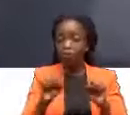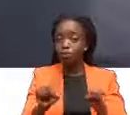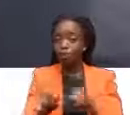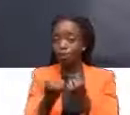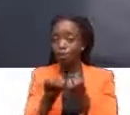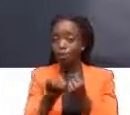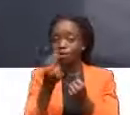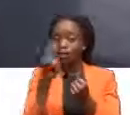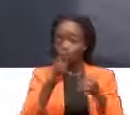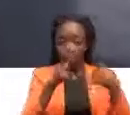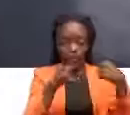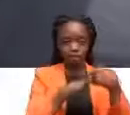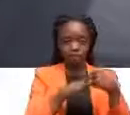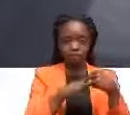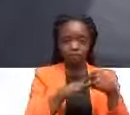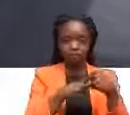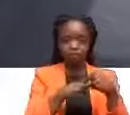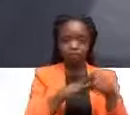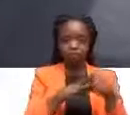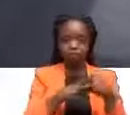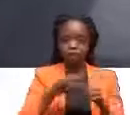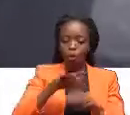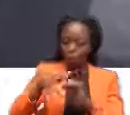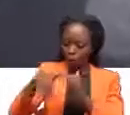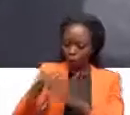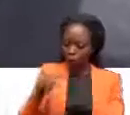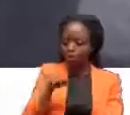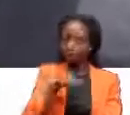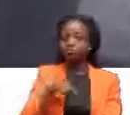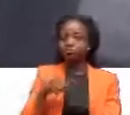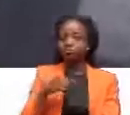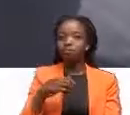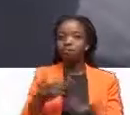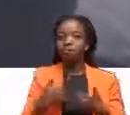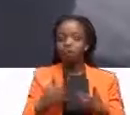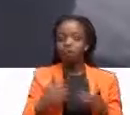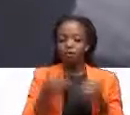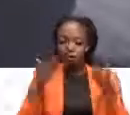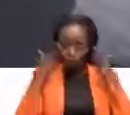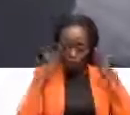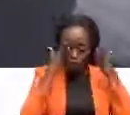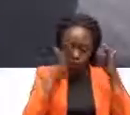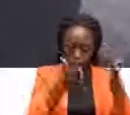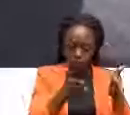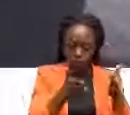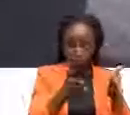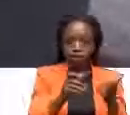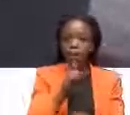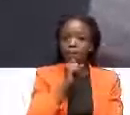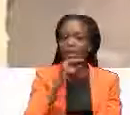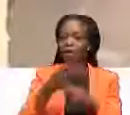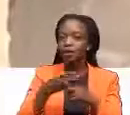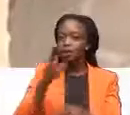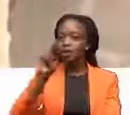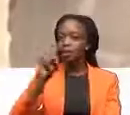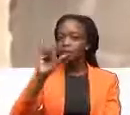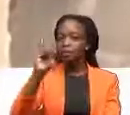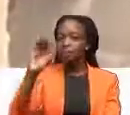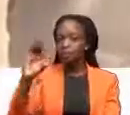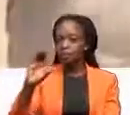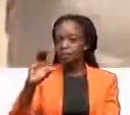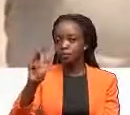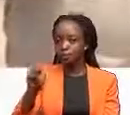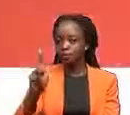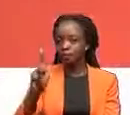tarehe 27, sisi wote tumeweka weight yetu nyuma ya bwana Nick Mwendwa. Aidha anasema